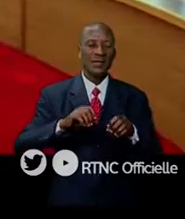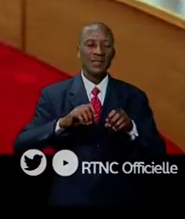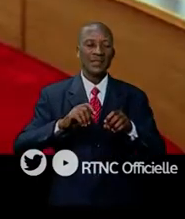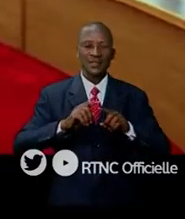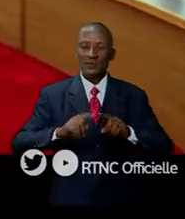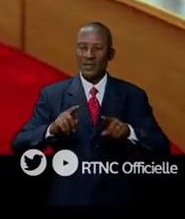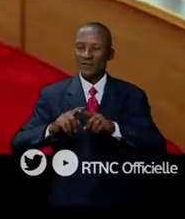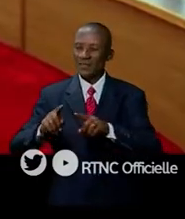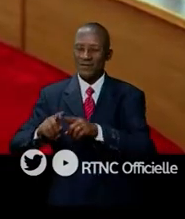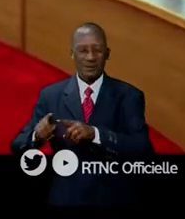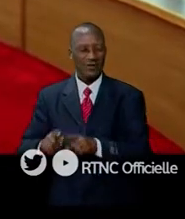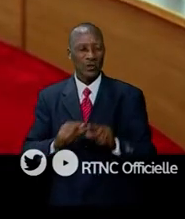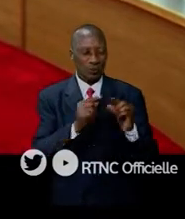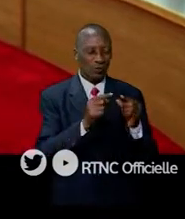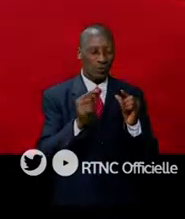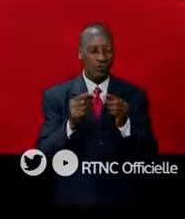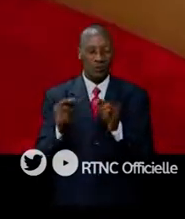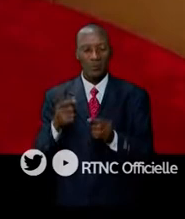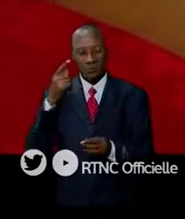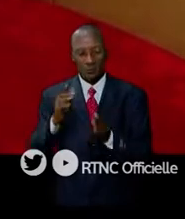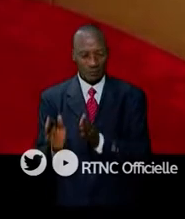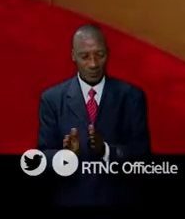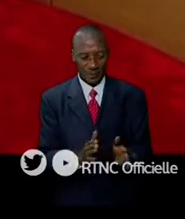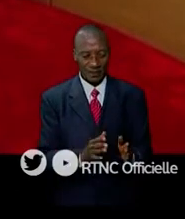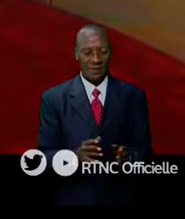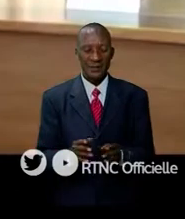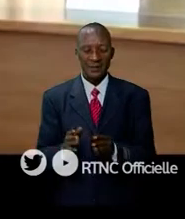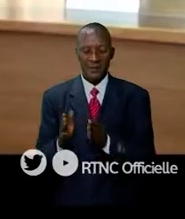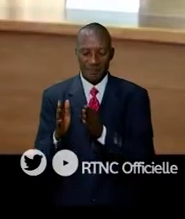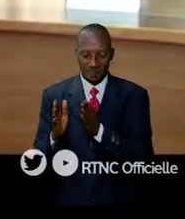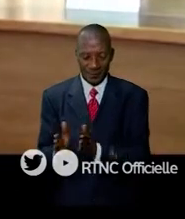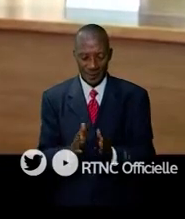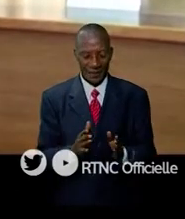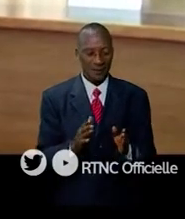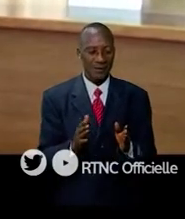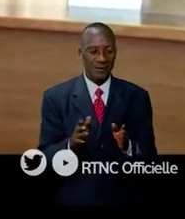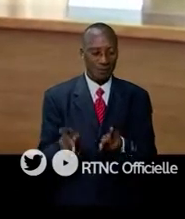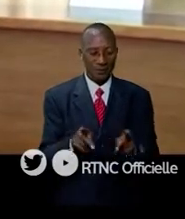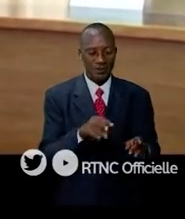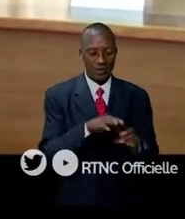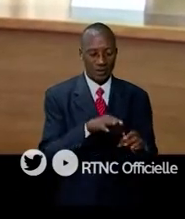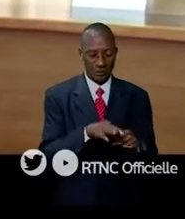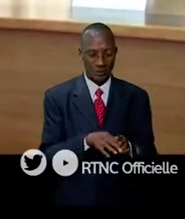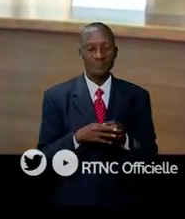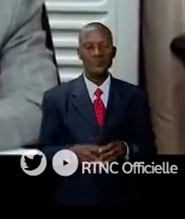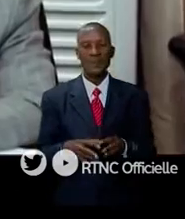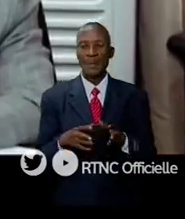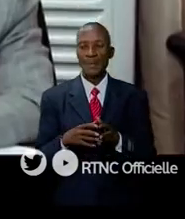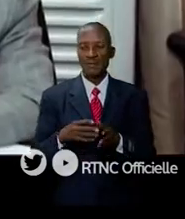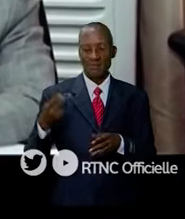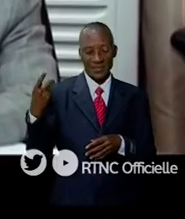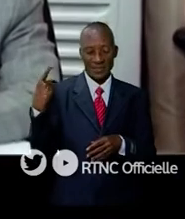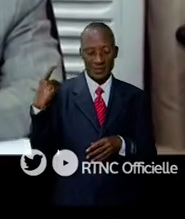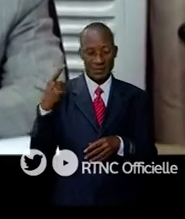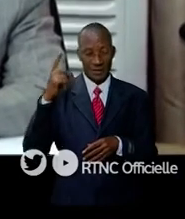commun l'initiative de préparer la voie au processus électoral non litigieux. Conduits par le député national Henri Thomas